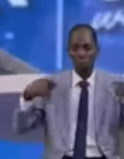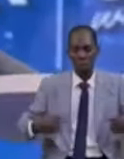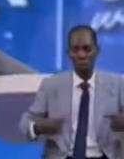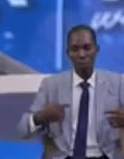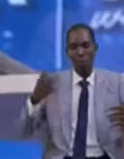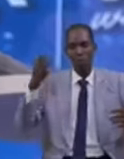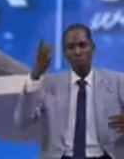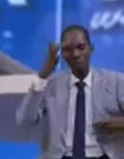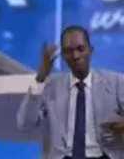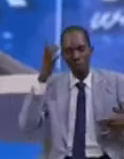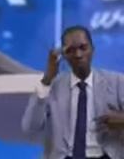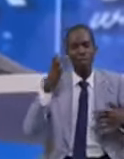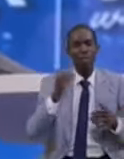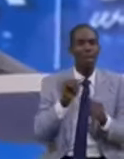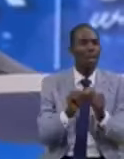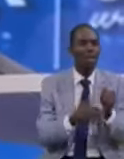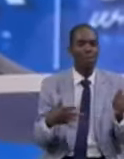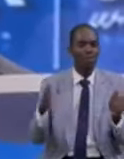seront